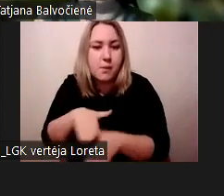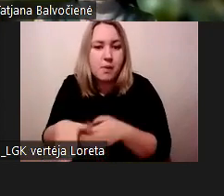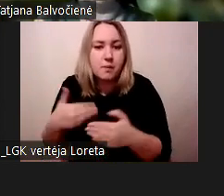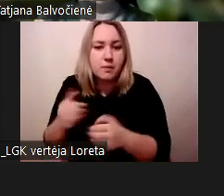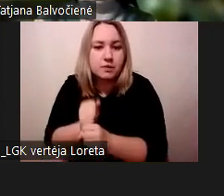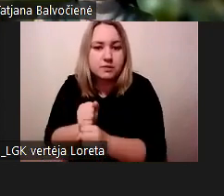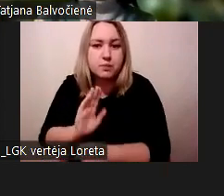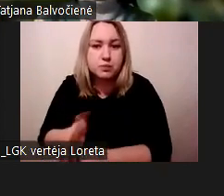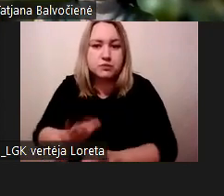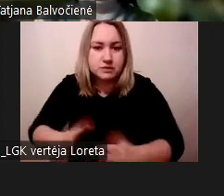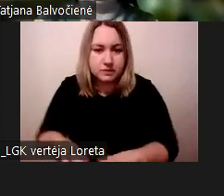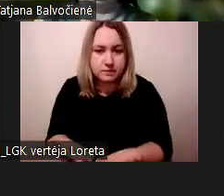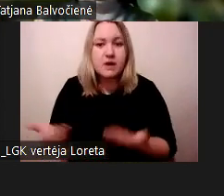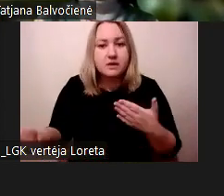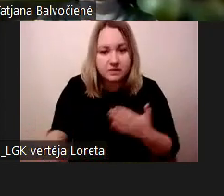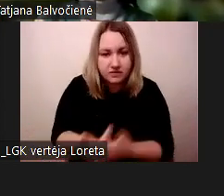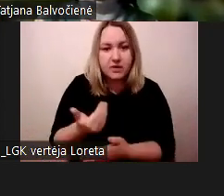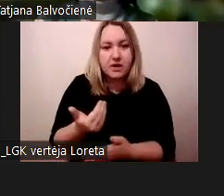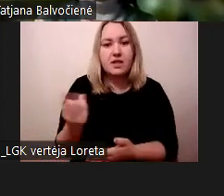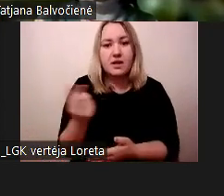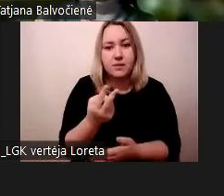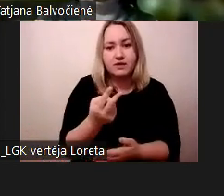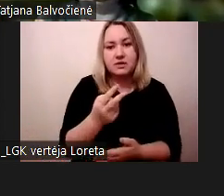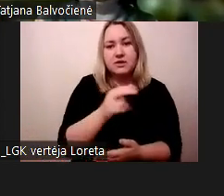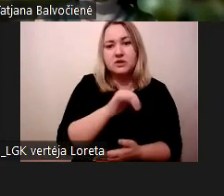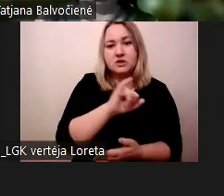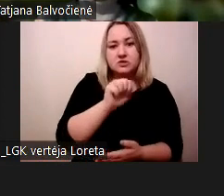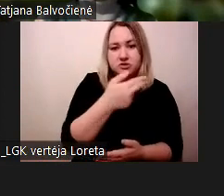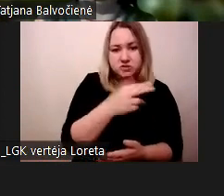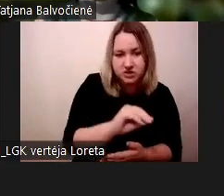mes vėl pasikvėsime abi Džeinės